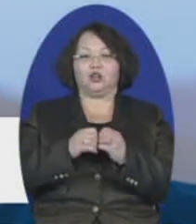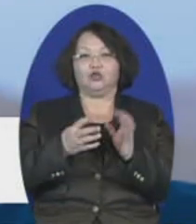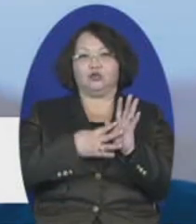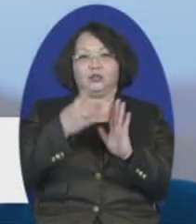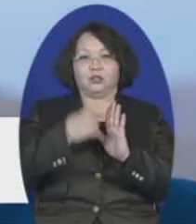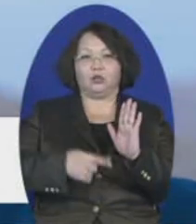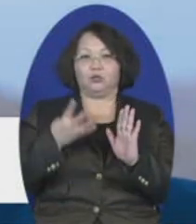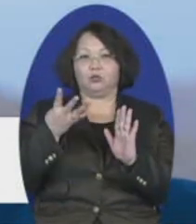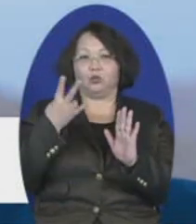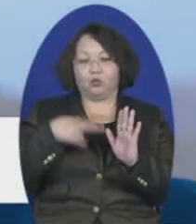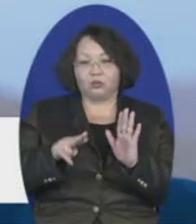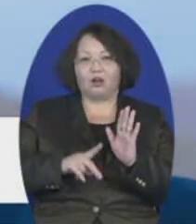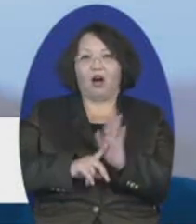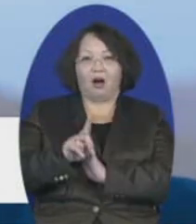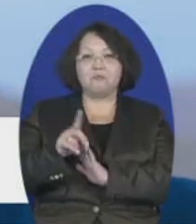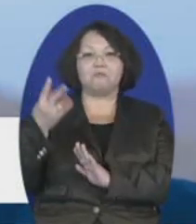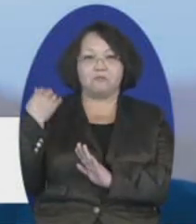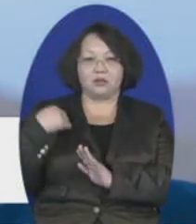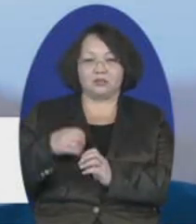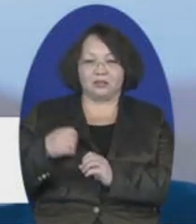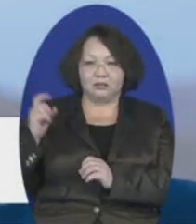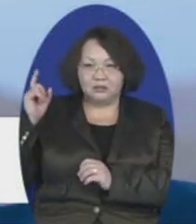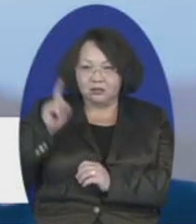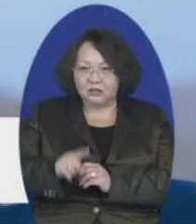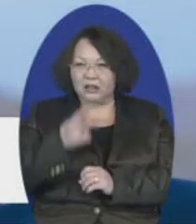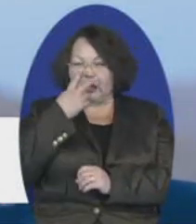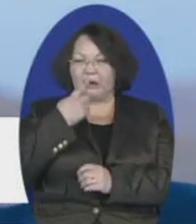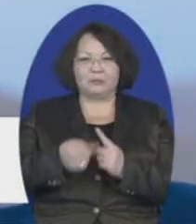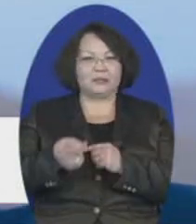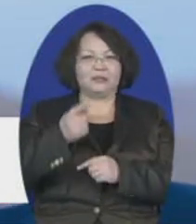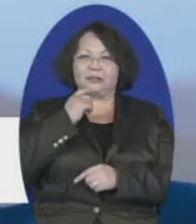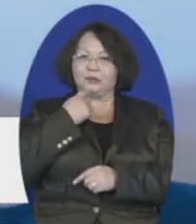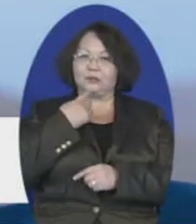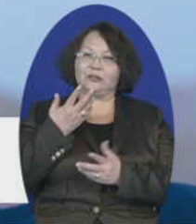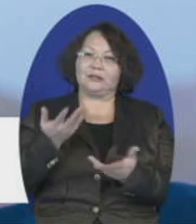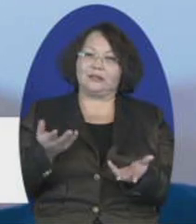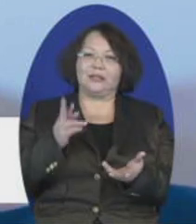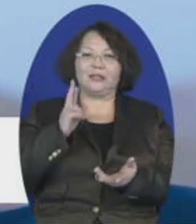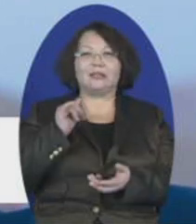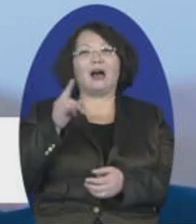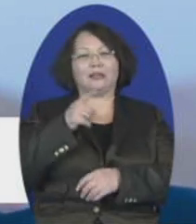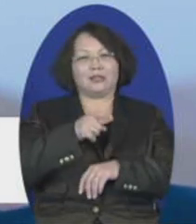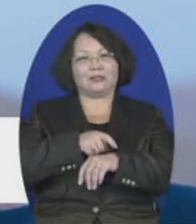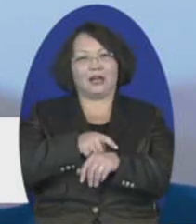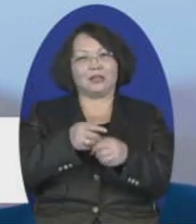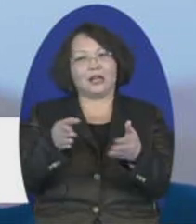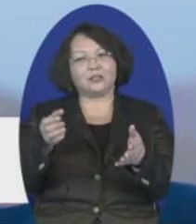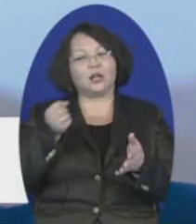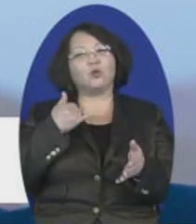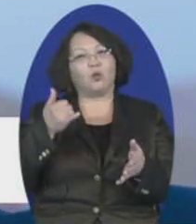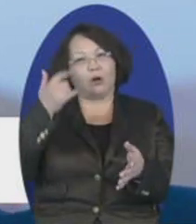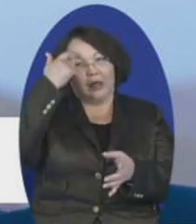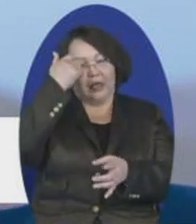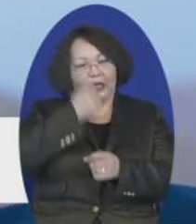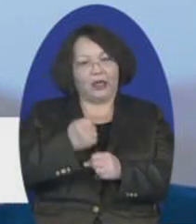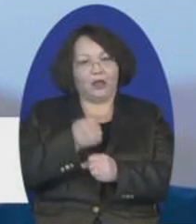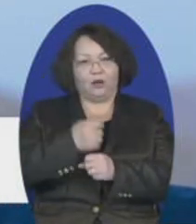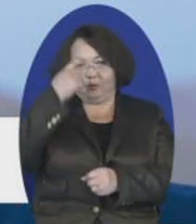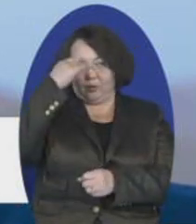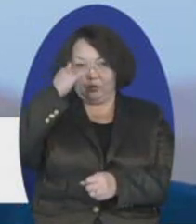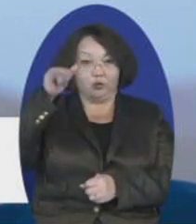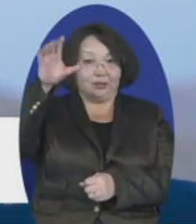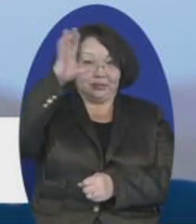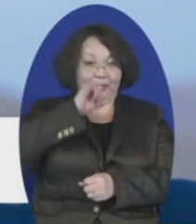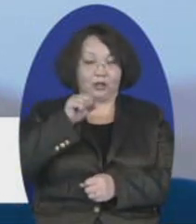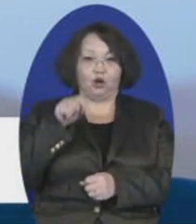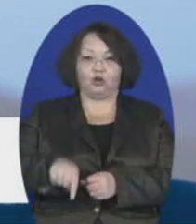байсан. Тэр үед бол үнэхээр хэцүү бас нэлээд төвхтө яана л гэж бодож харагдаж байсан. Монгол улсын ерөнхий сайдаас энэ